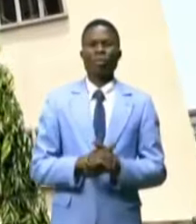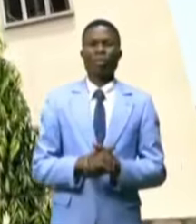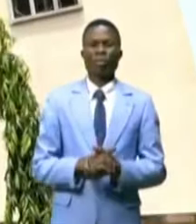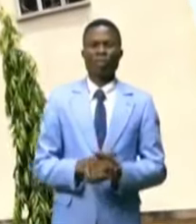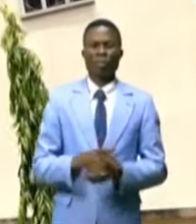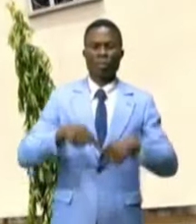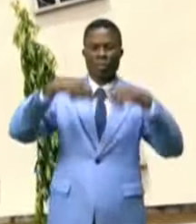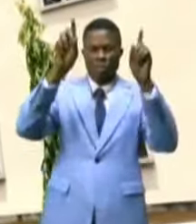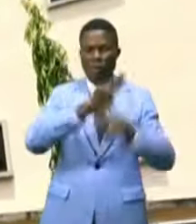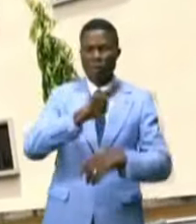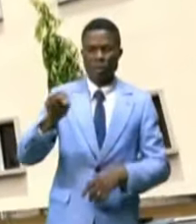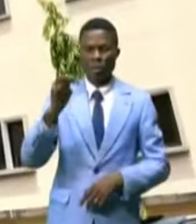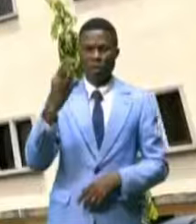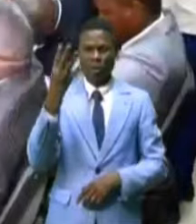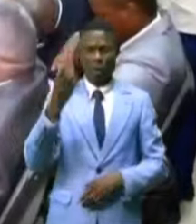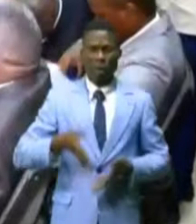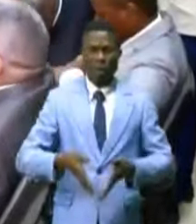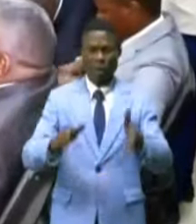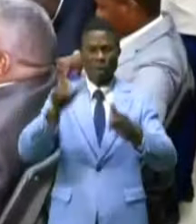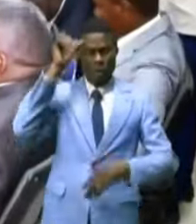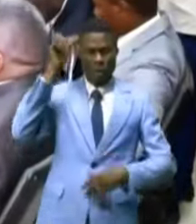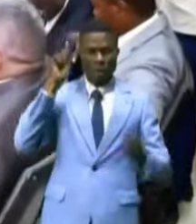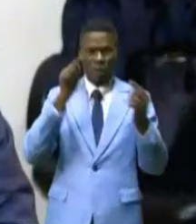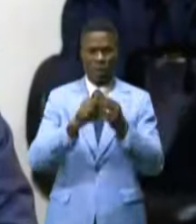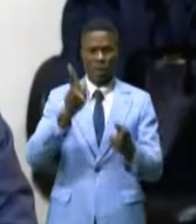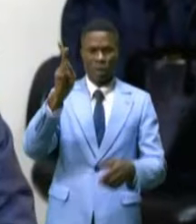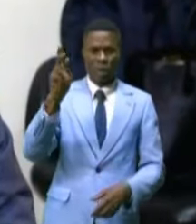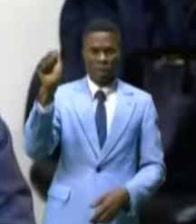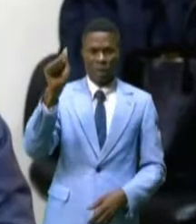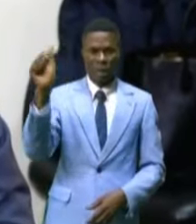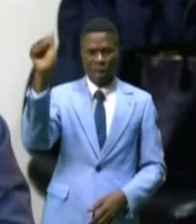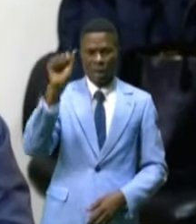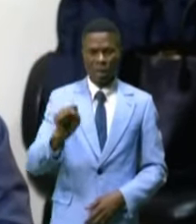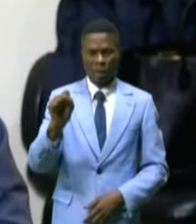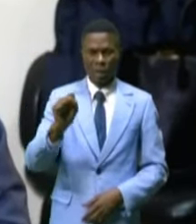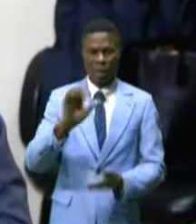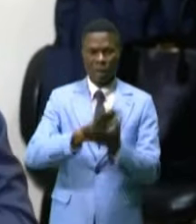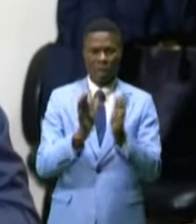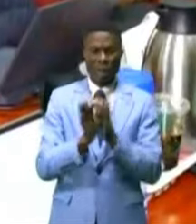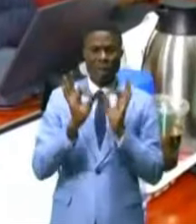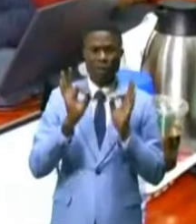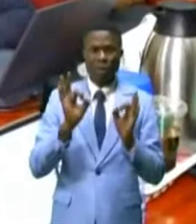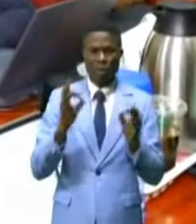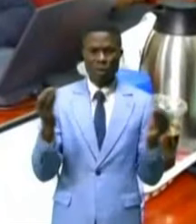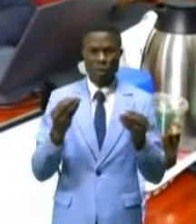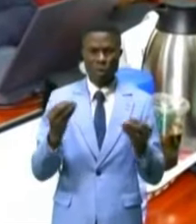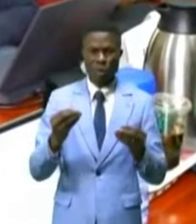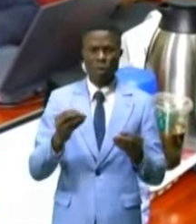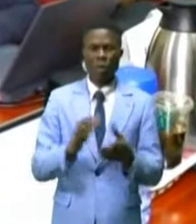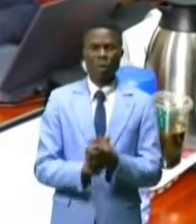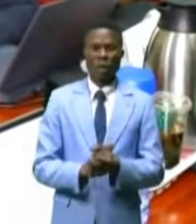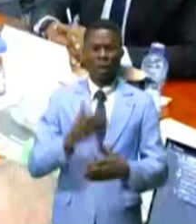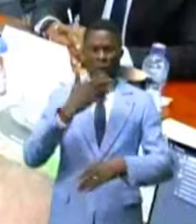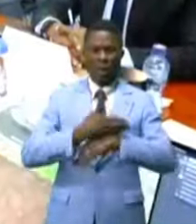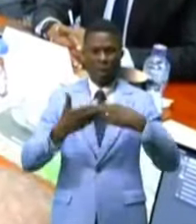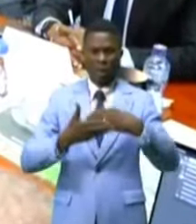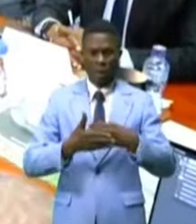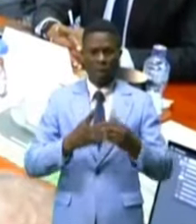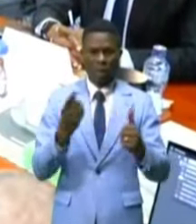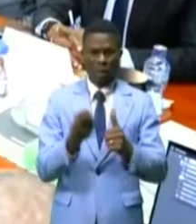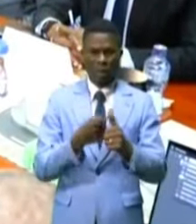Pour l'année 2024, la route Lubumbashi-Kasumbalesa va connaître de nouvelles améliorations grâce à la concession. C'est